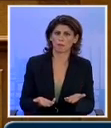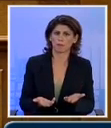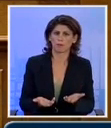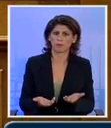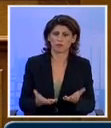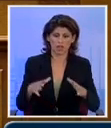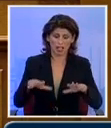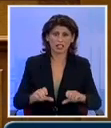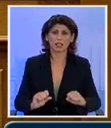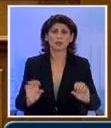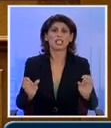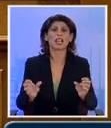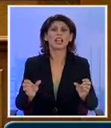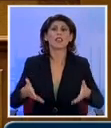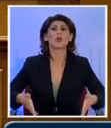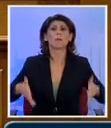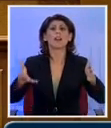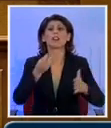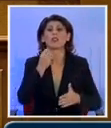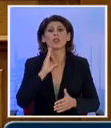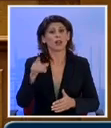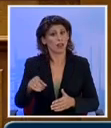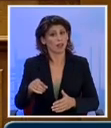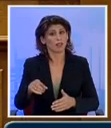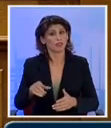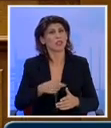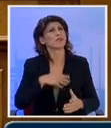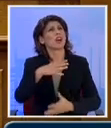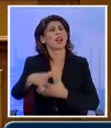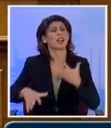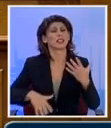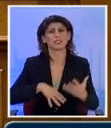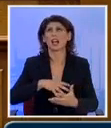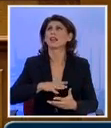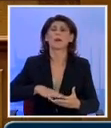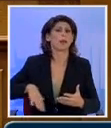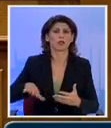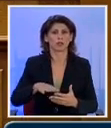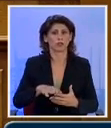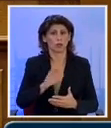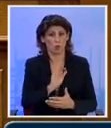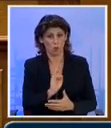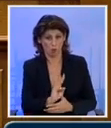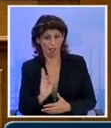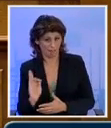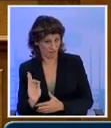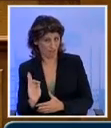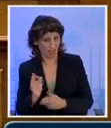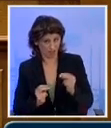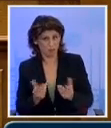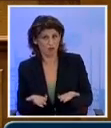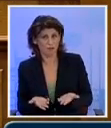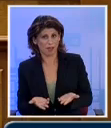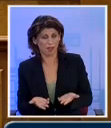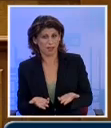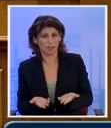καταλήψει το ραδιομέγαρο δεν τρώγονται. Αλλά για αυτές χαλάτε εσείς τον κόσμο. Το Wi-Fi σας μάρανε. Προσέξτε